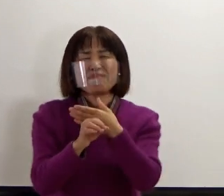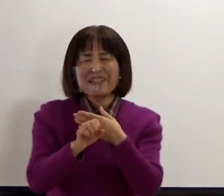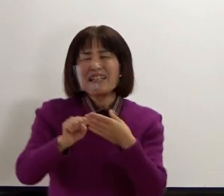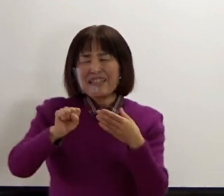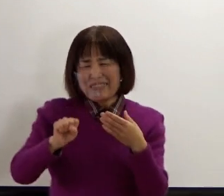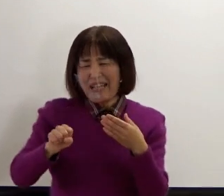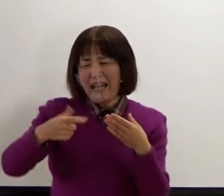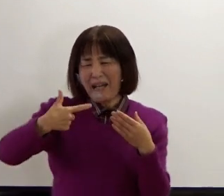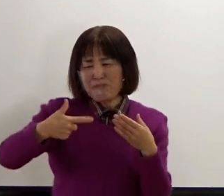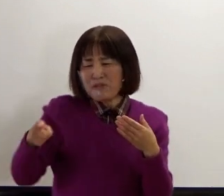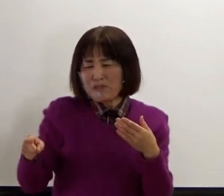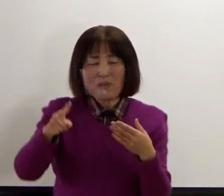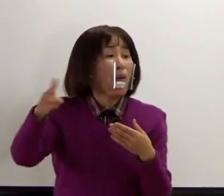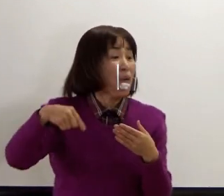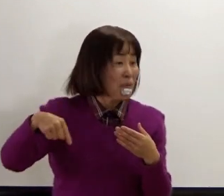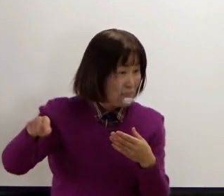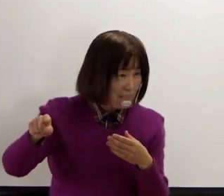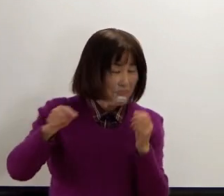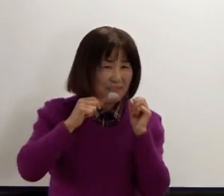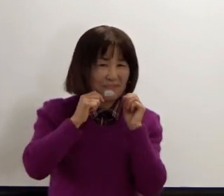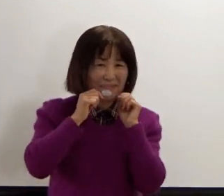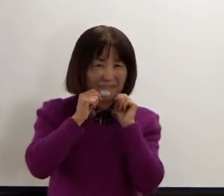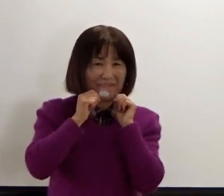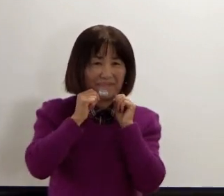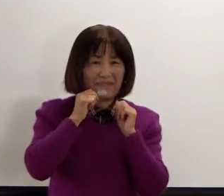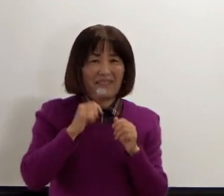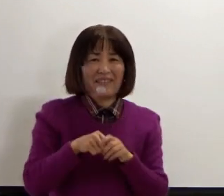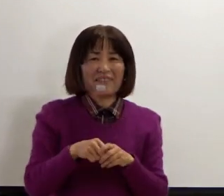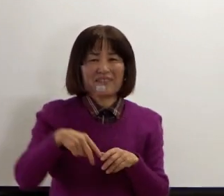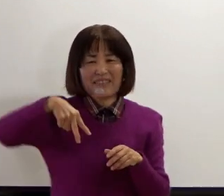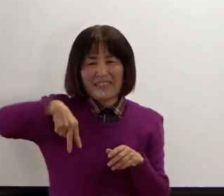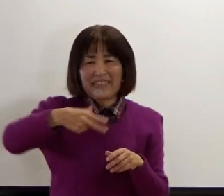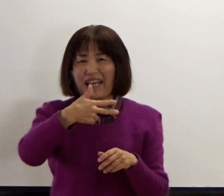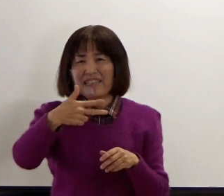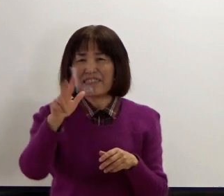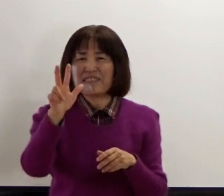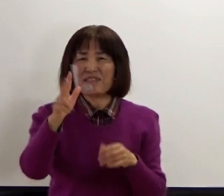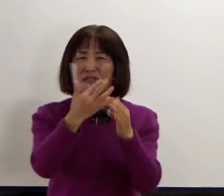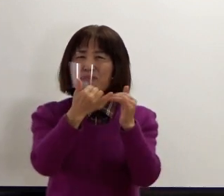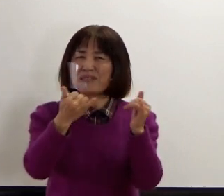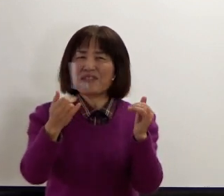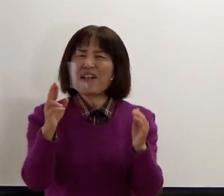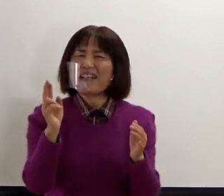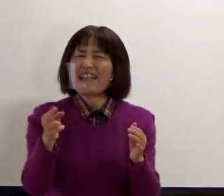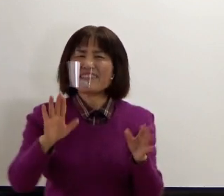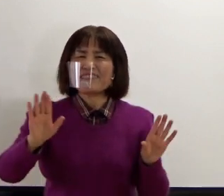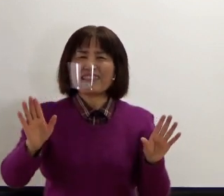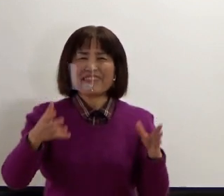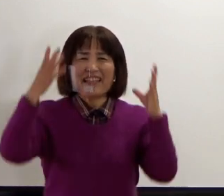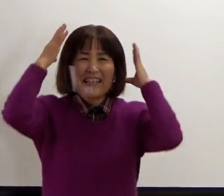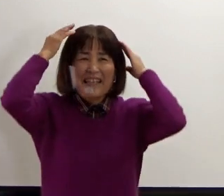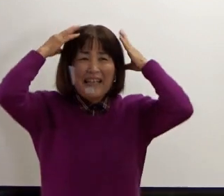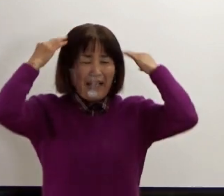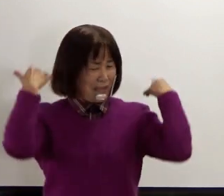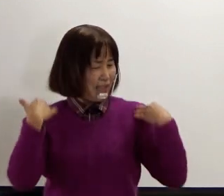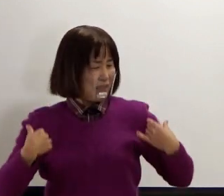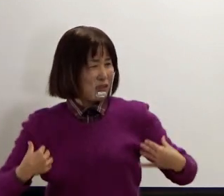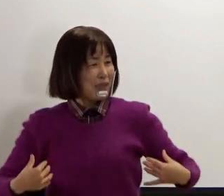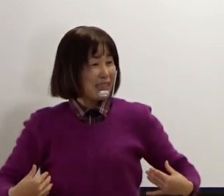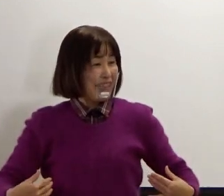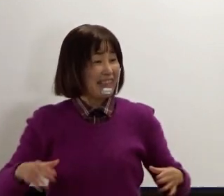。全然ナジール人っぽくない典型ですけどね、サムソン、髪だけ切らなかったっていうサムソンですけ